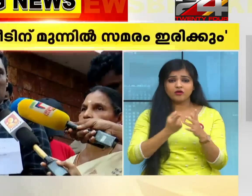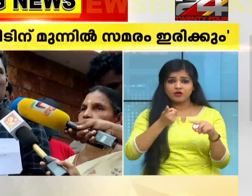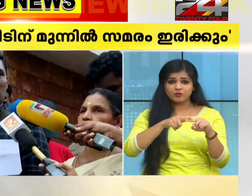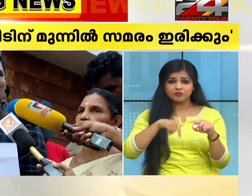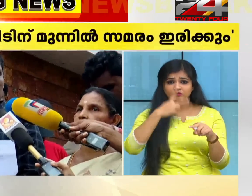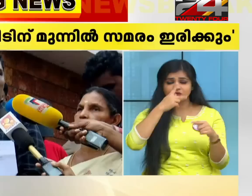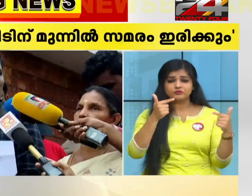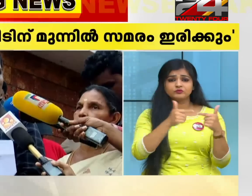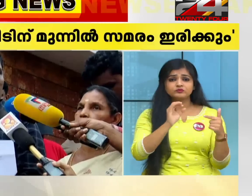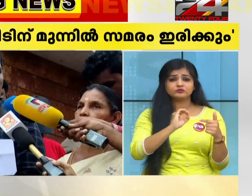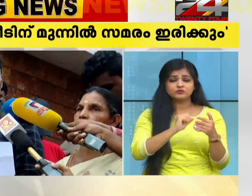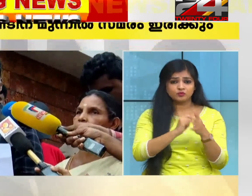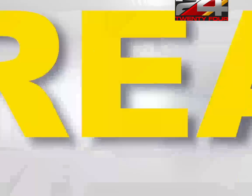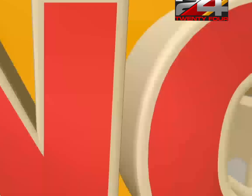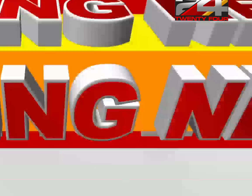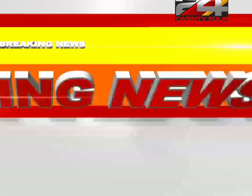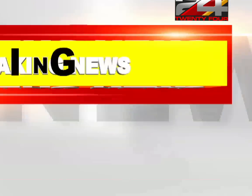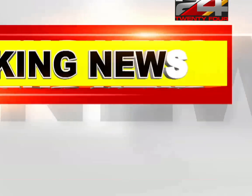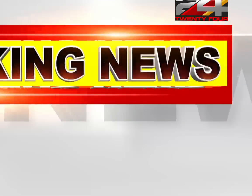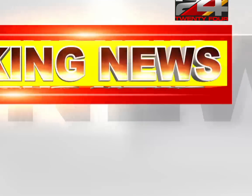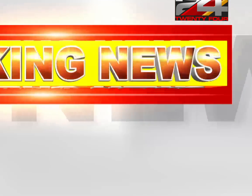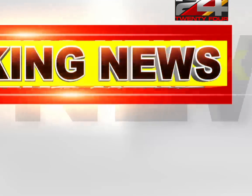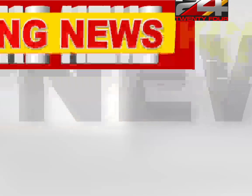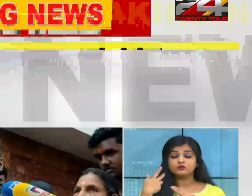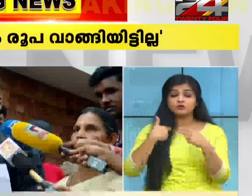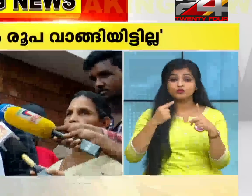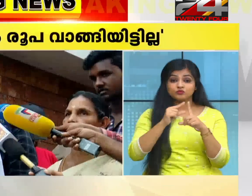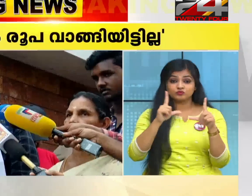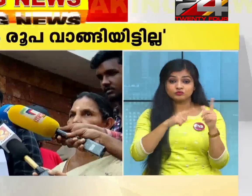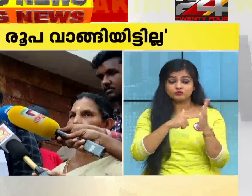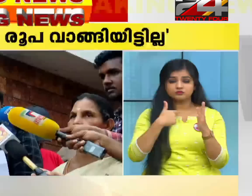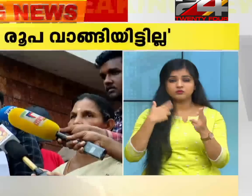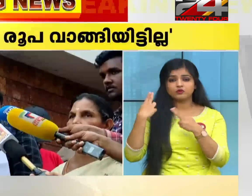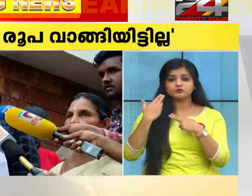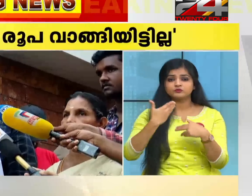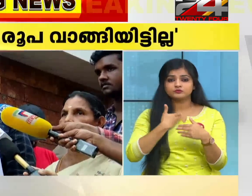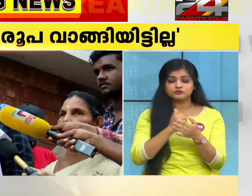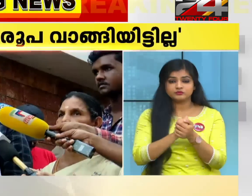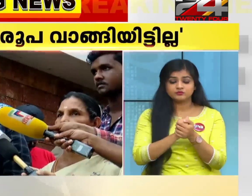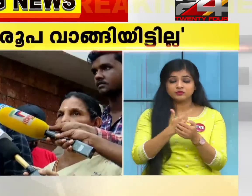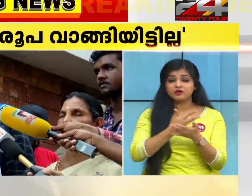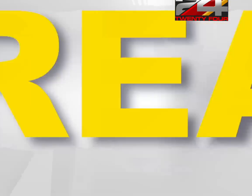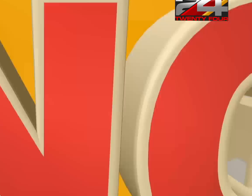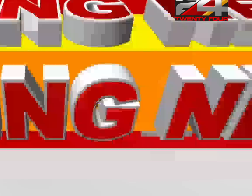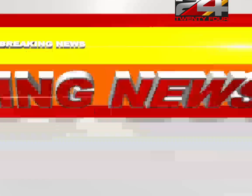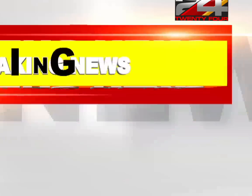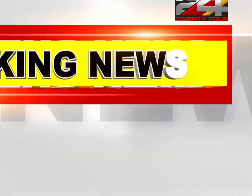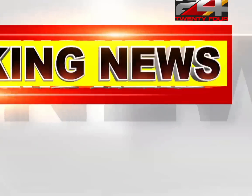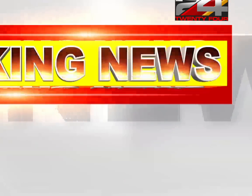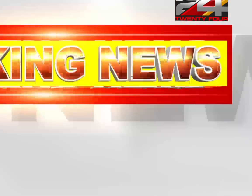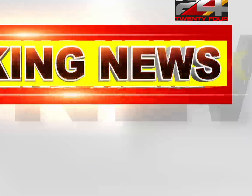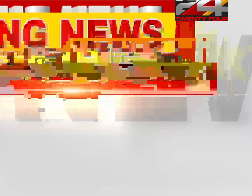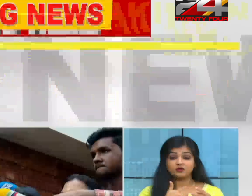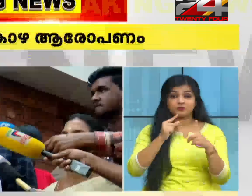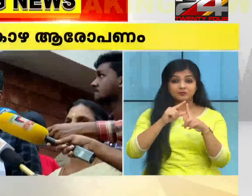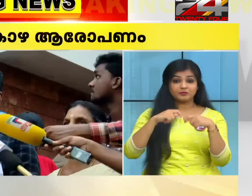അത് തെളിയിക്കണ്ടേ? അത് തെളിയിക്കേണ്ട ഉത്തരവാദിത്തം എൻ്റേത് മാത്രമാണ്. ഞാൻ ആരെങ്കിലും ഒരാളെ വെല്ലുവിളിക്കാനോ എൻ്റെ പ്രസ്ഥാനത്തിനെ മോശപ്പെടുത്താനോ